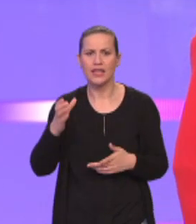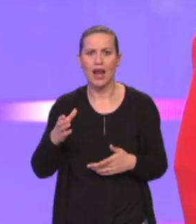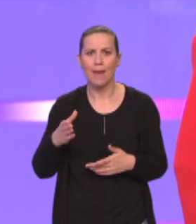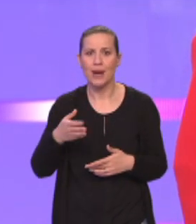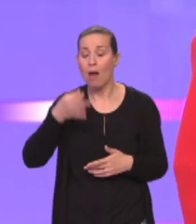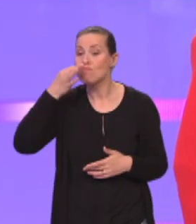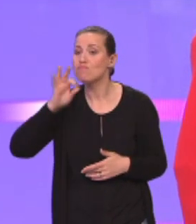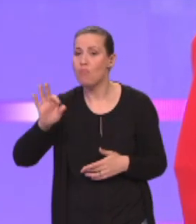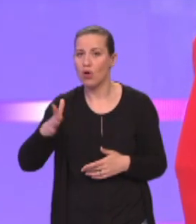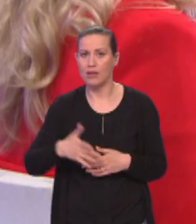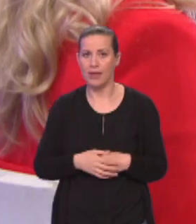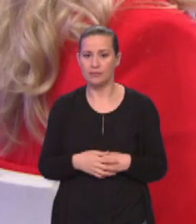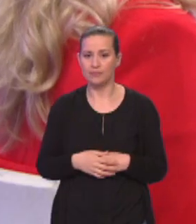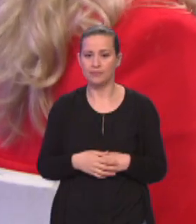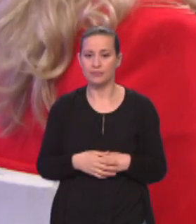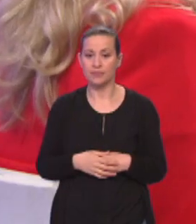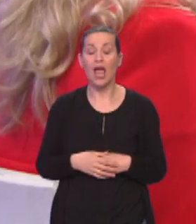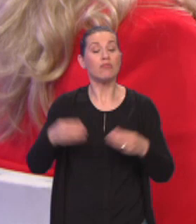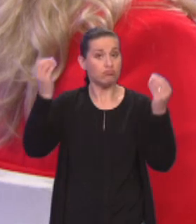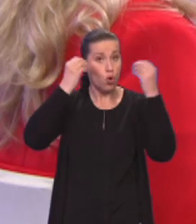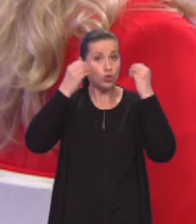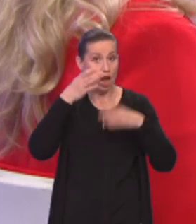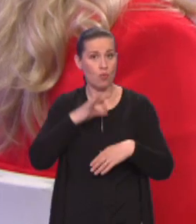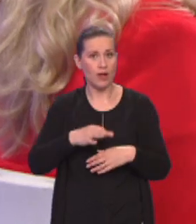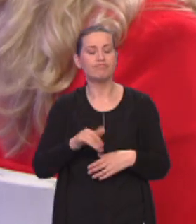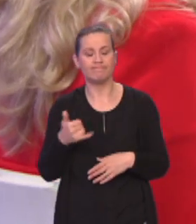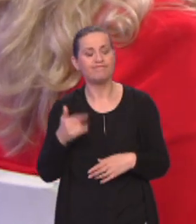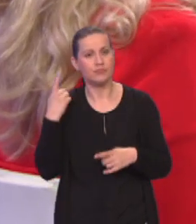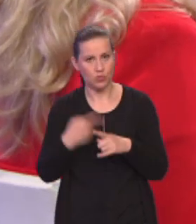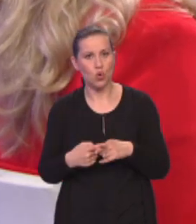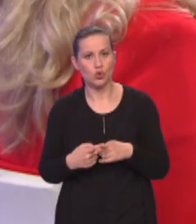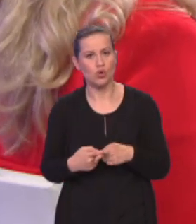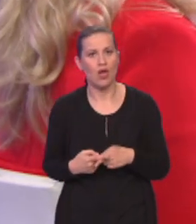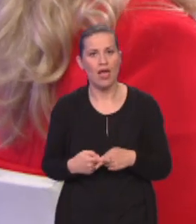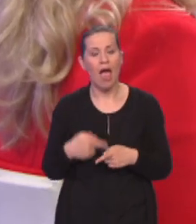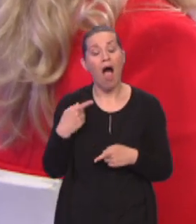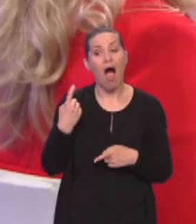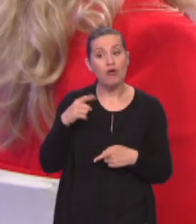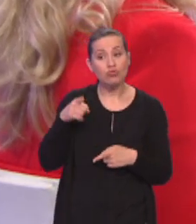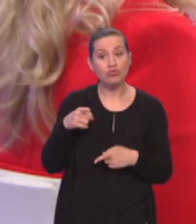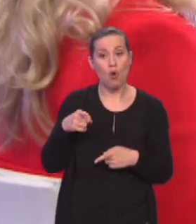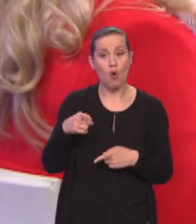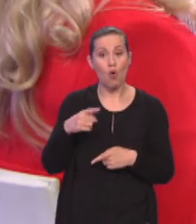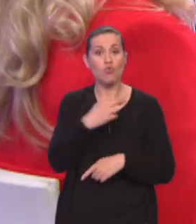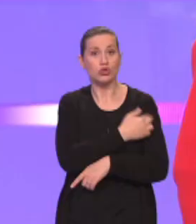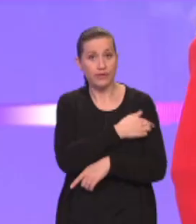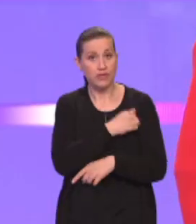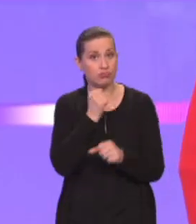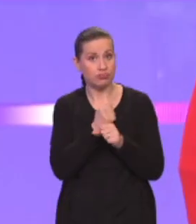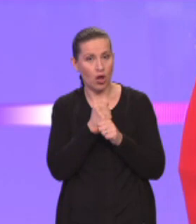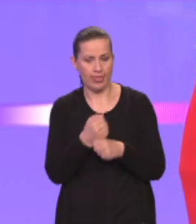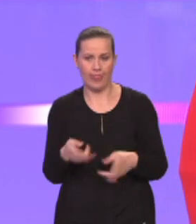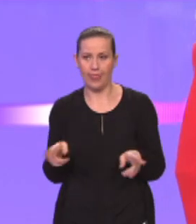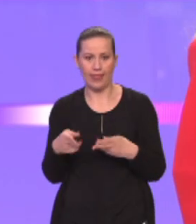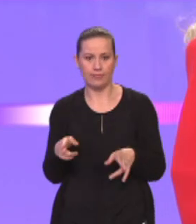prema boljima. Tako je. I učila od boljih. Točno tako. Pa ako to funkcionira u jednoj dobroj Švicarskoj, pa ne možete mi